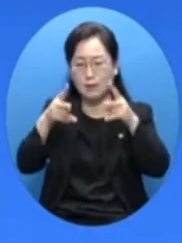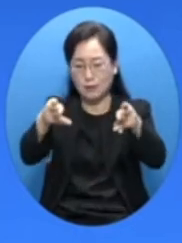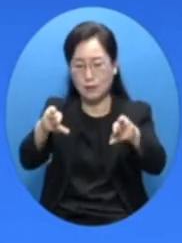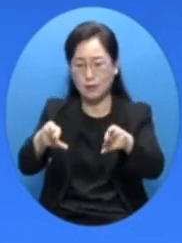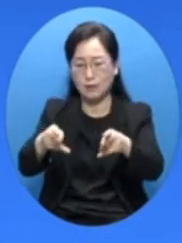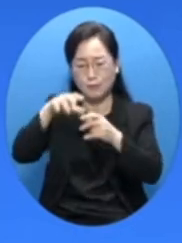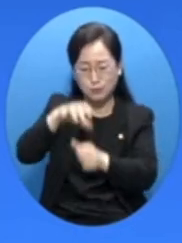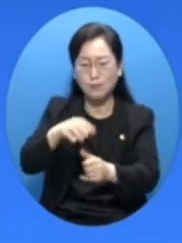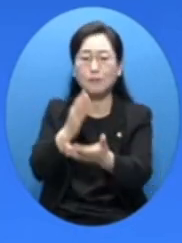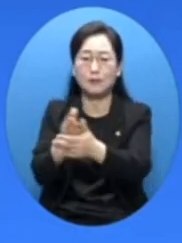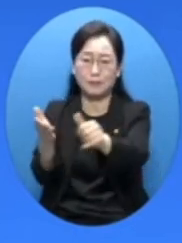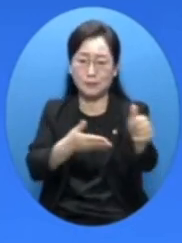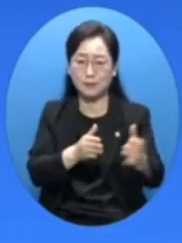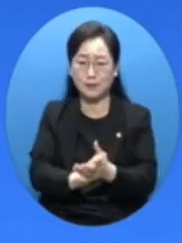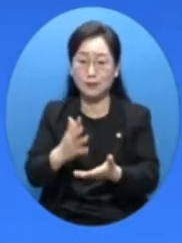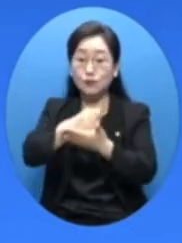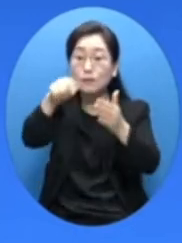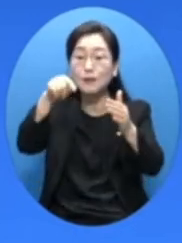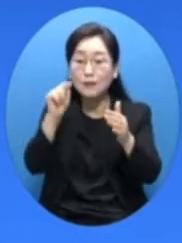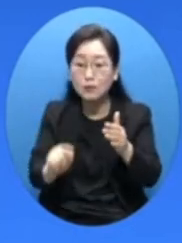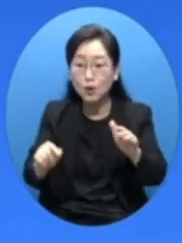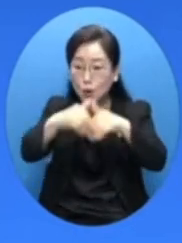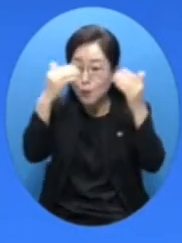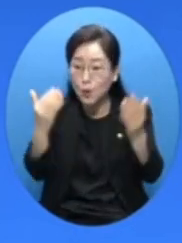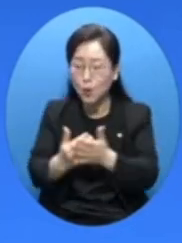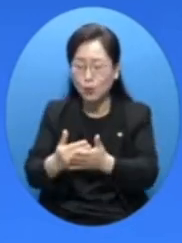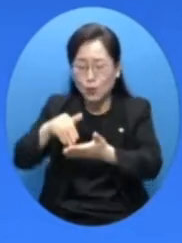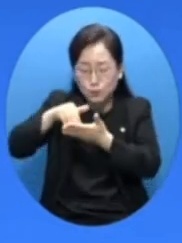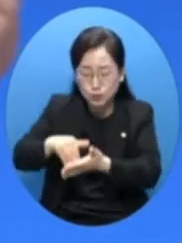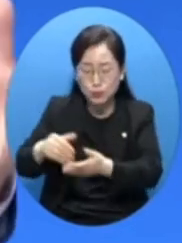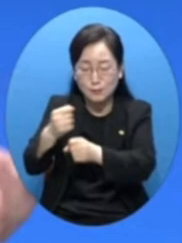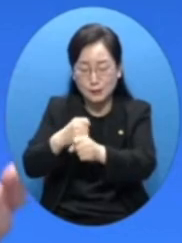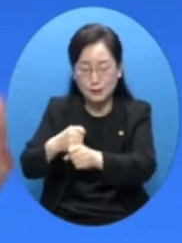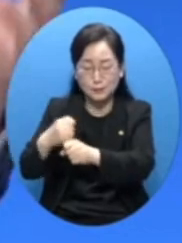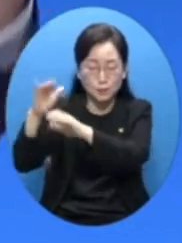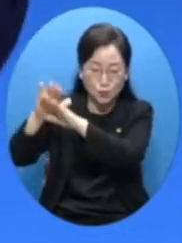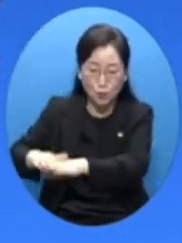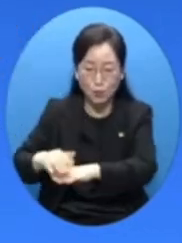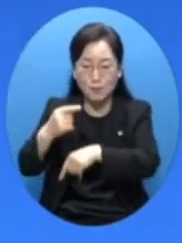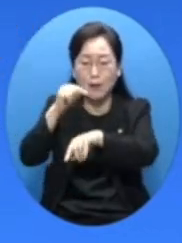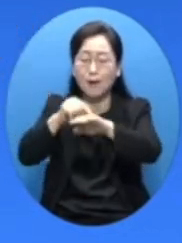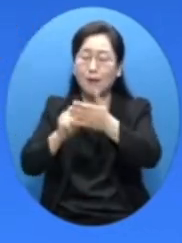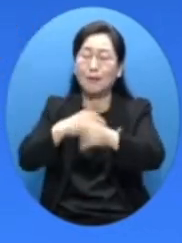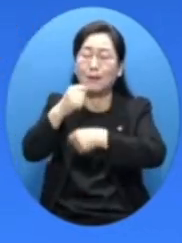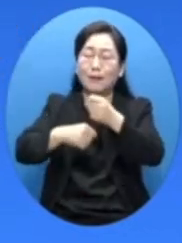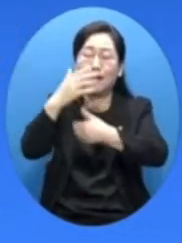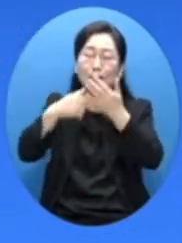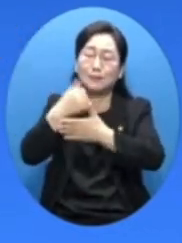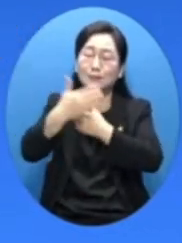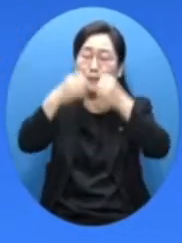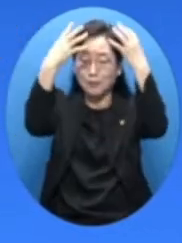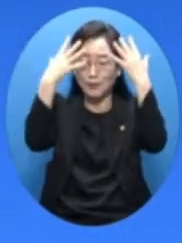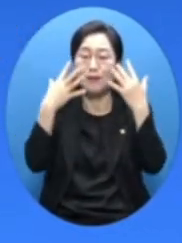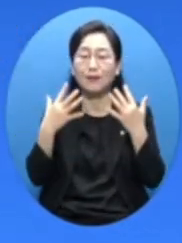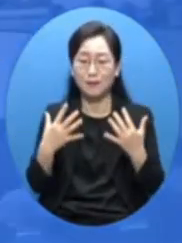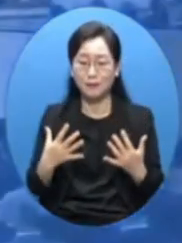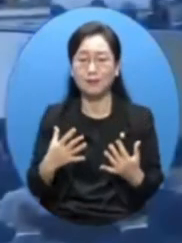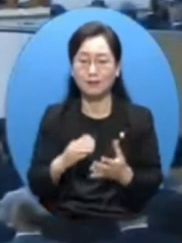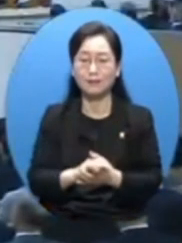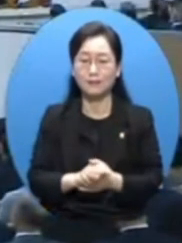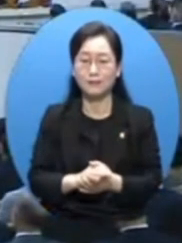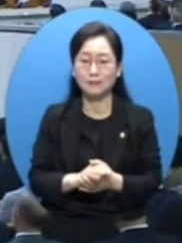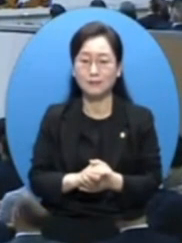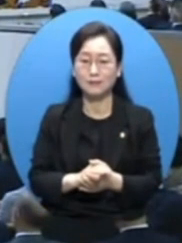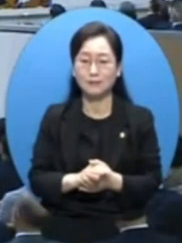됩니다. 우리가 주님 안에서 모든 무거운 짐을 내려놓고 마음에 잠을 얻을 때 하나님의 은혜가 우리에게 임하게 되는 것입니다.